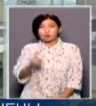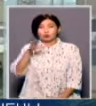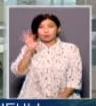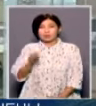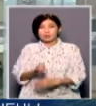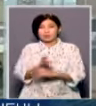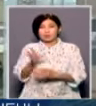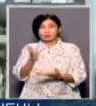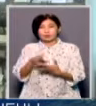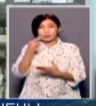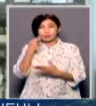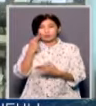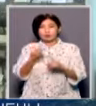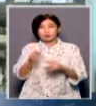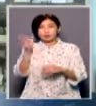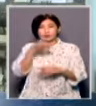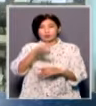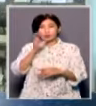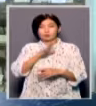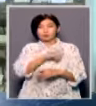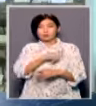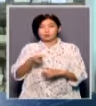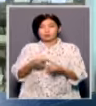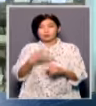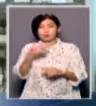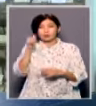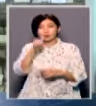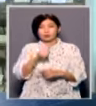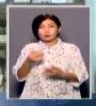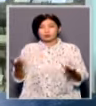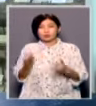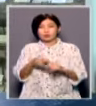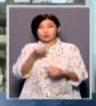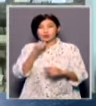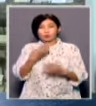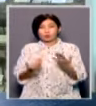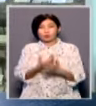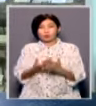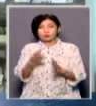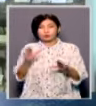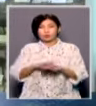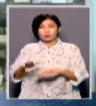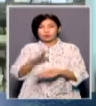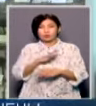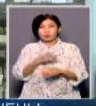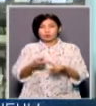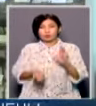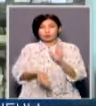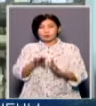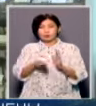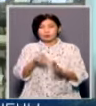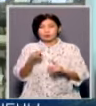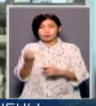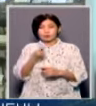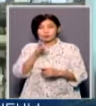100% обеспечение качественной питьевой водой в течение следующих 5 лет. Это хорошая новость для страны. Далее повышение